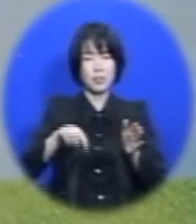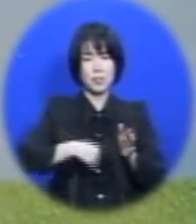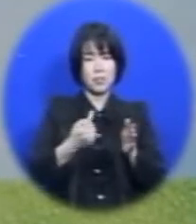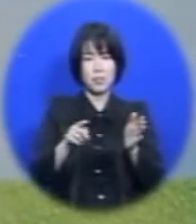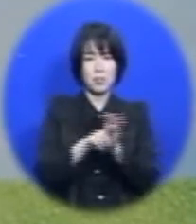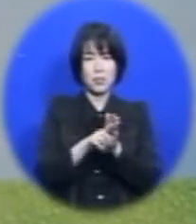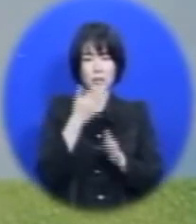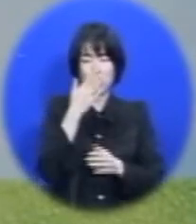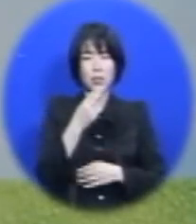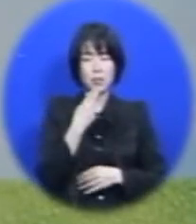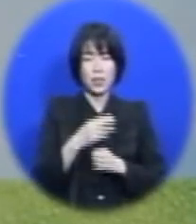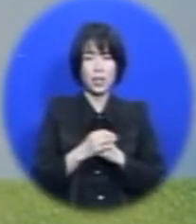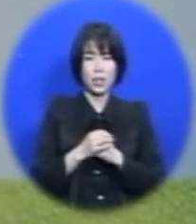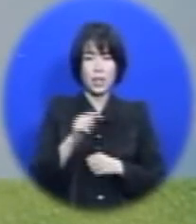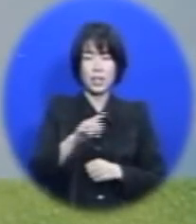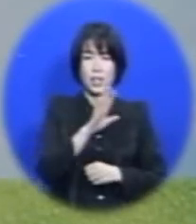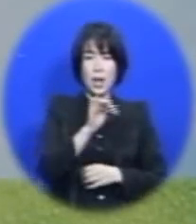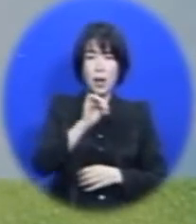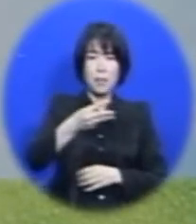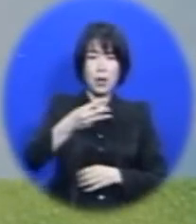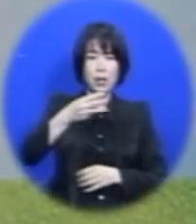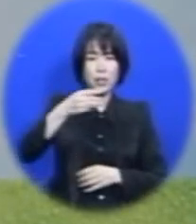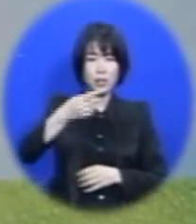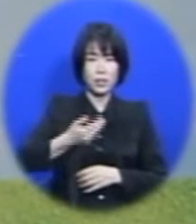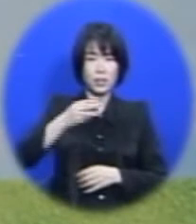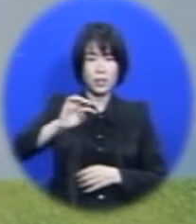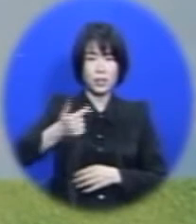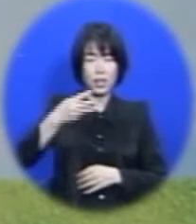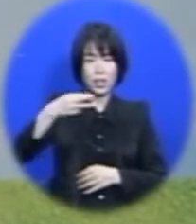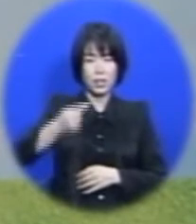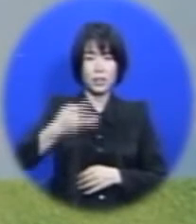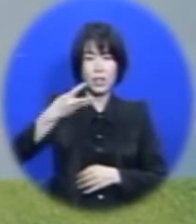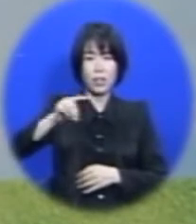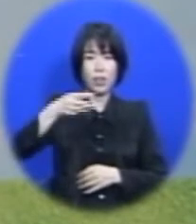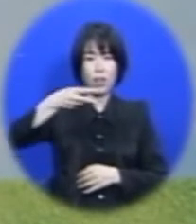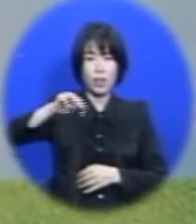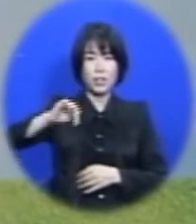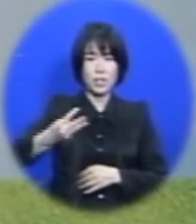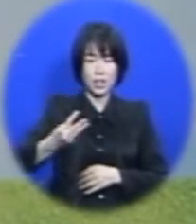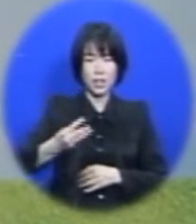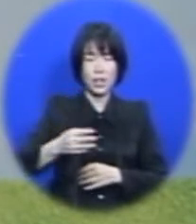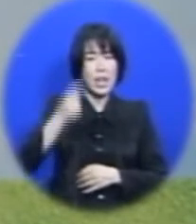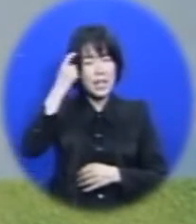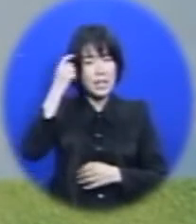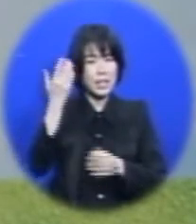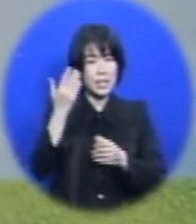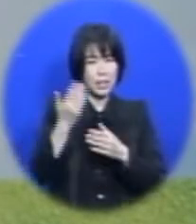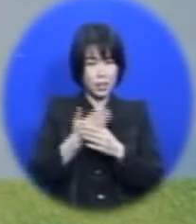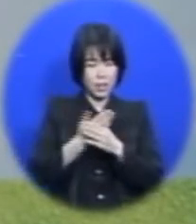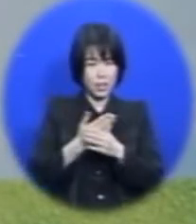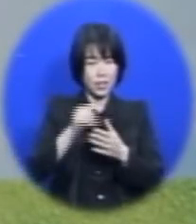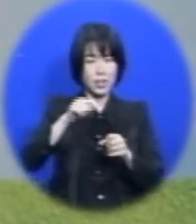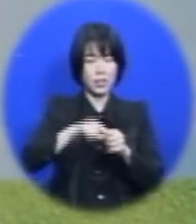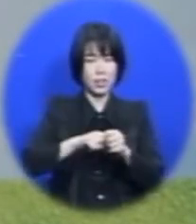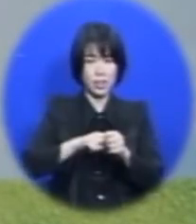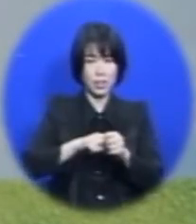근데 저는 이 버트란드 러셀이 정말 학자적인 양심을 가지고 진리를 알고